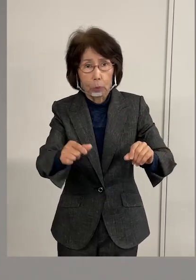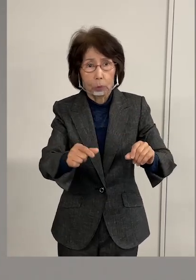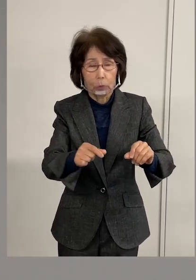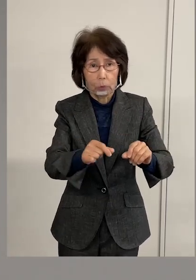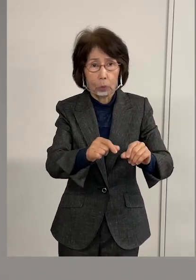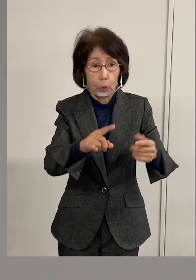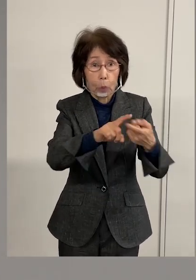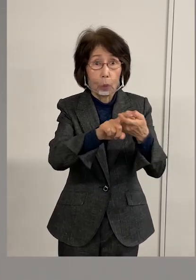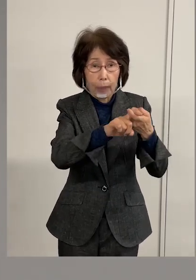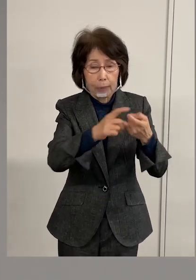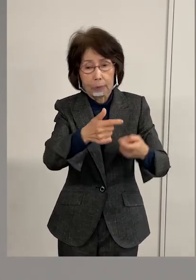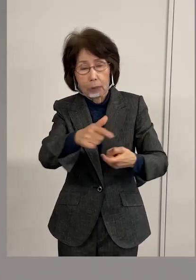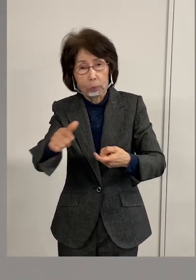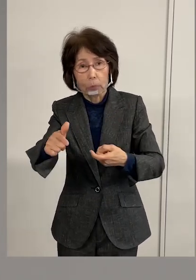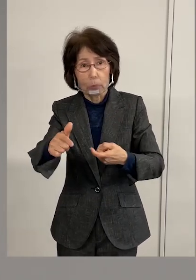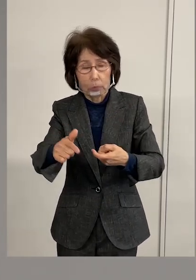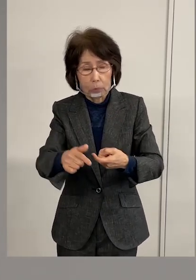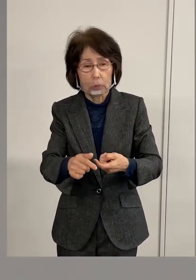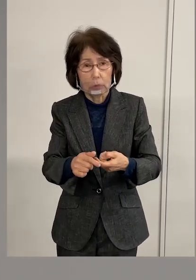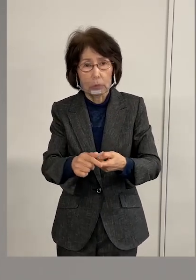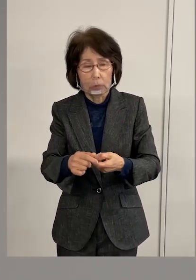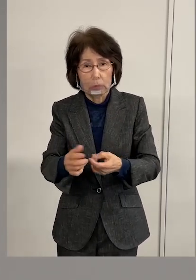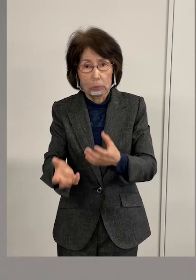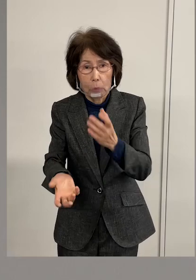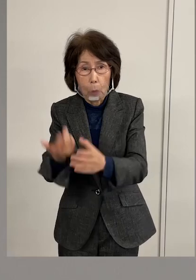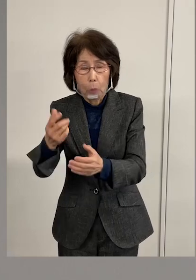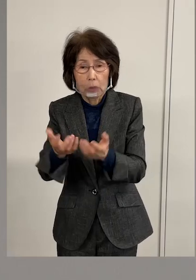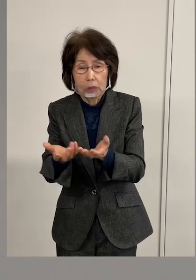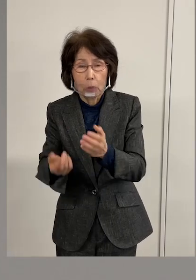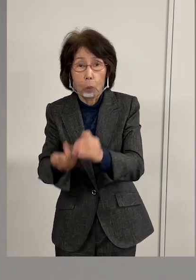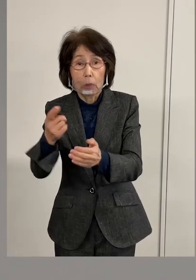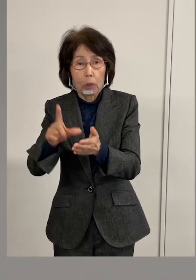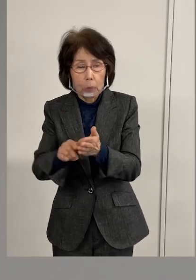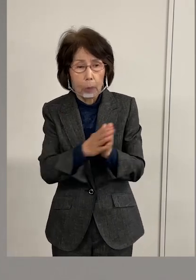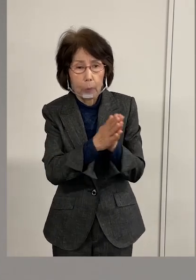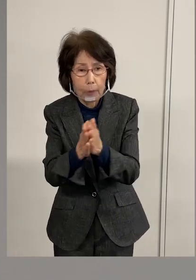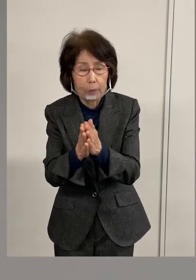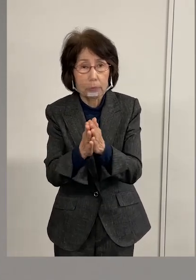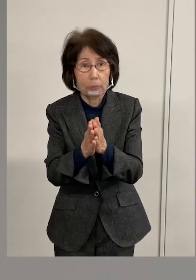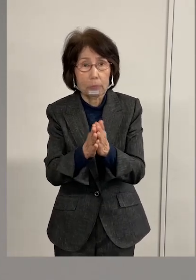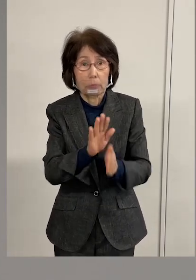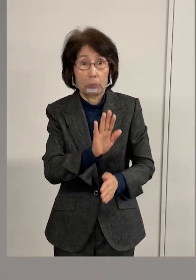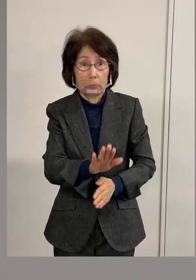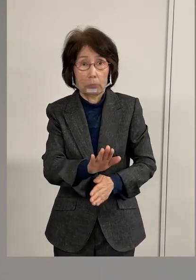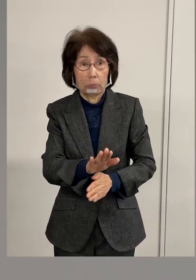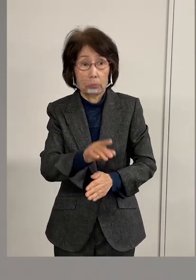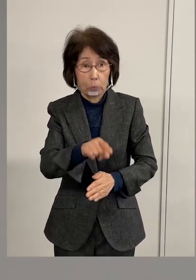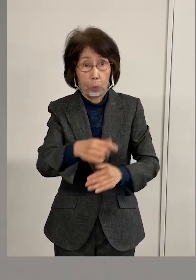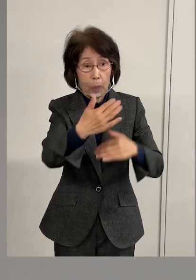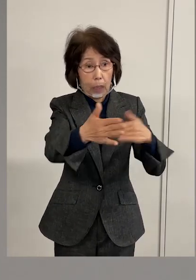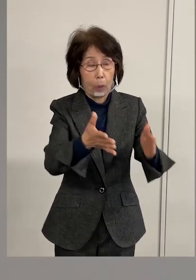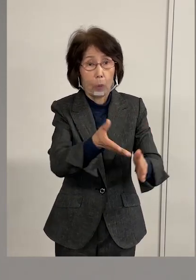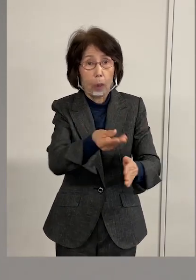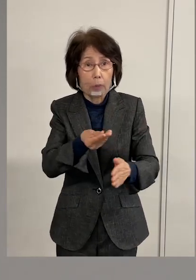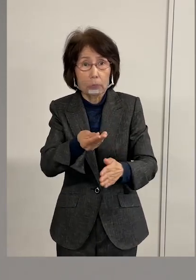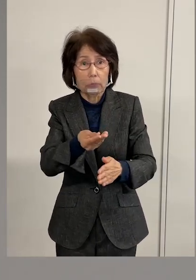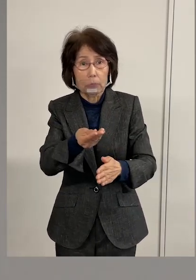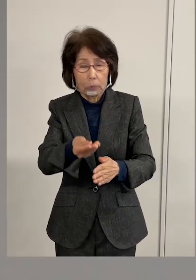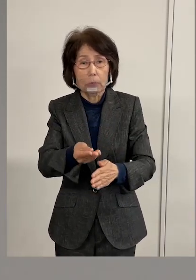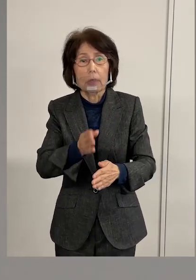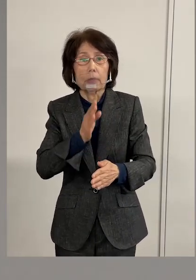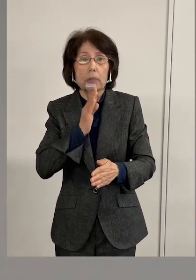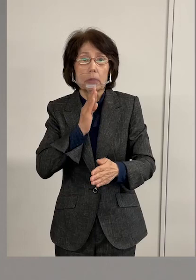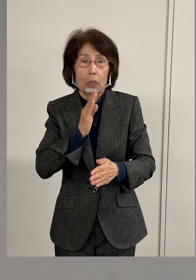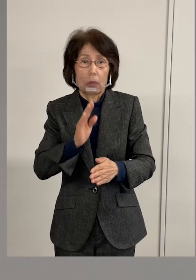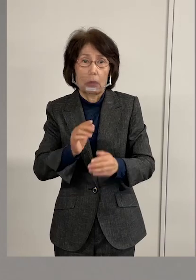と、まあ、いざという時はお願いしますねということは頼んでるんですが、まあ、そこを借り上げるというのが多分現実になるのかと思